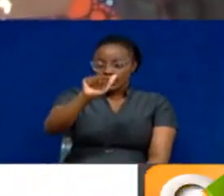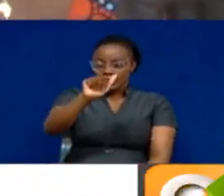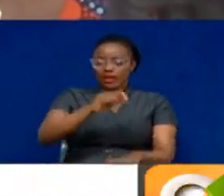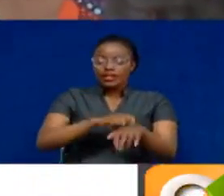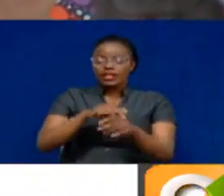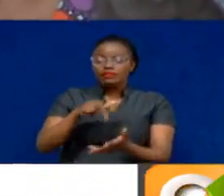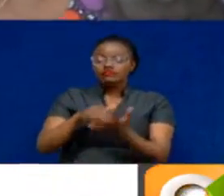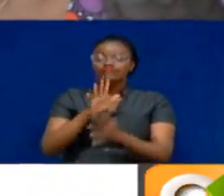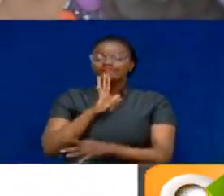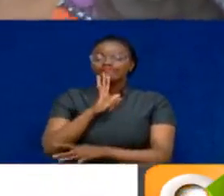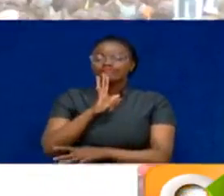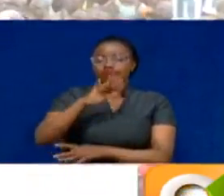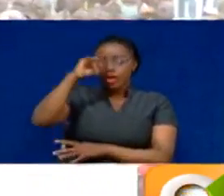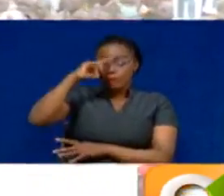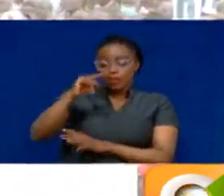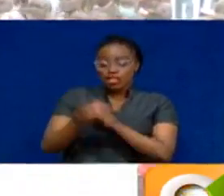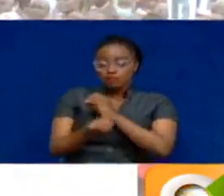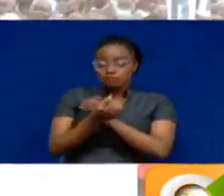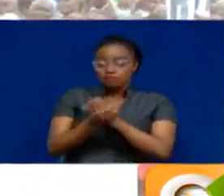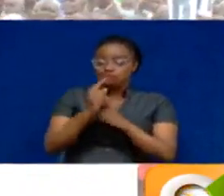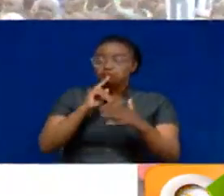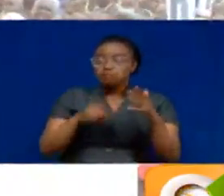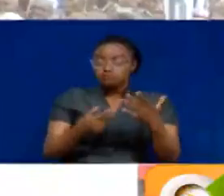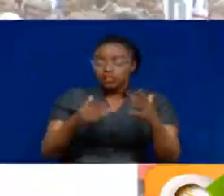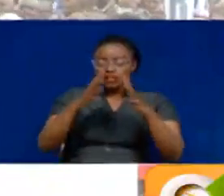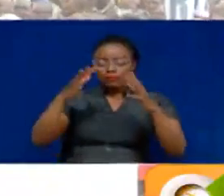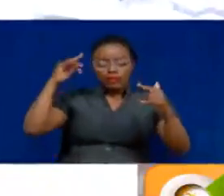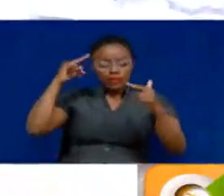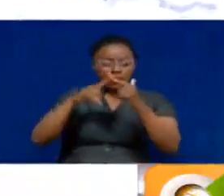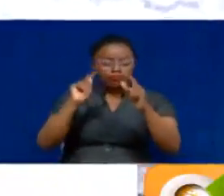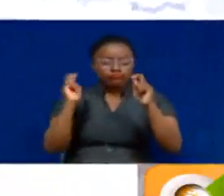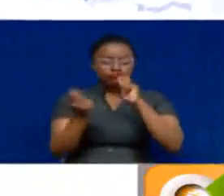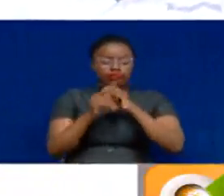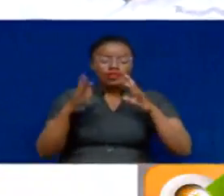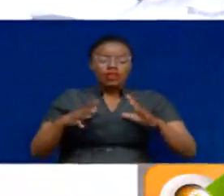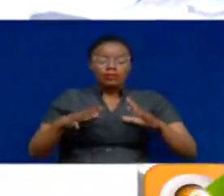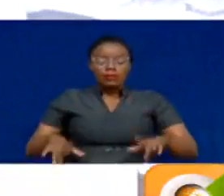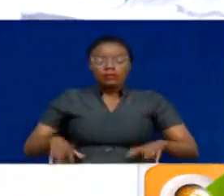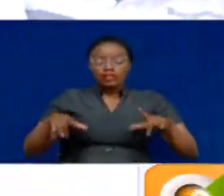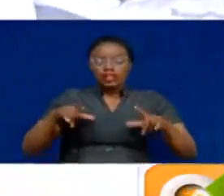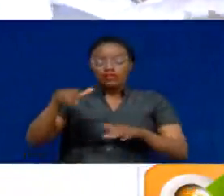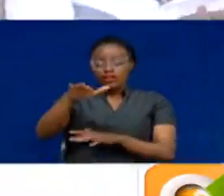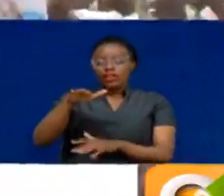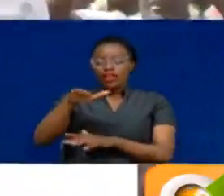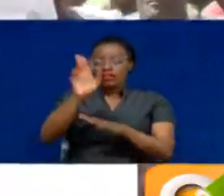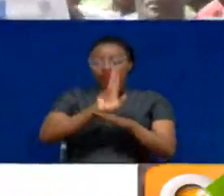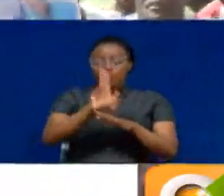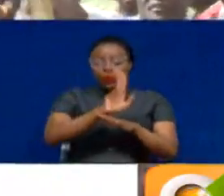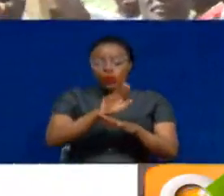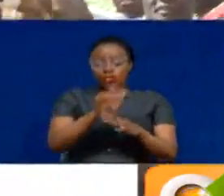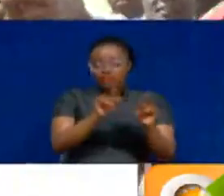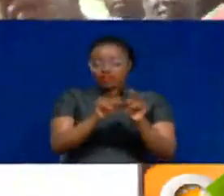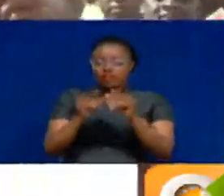Alipopanda jukwani, Natembeya aliuza sera zake akisema kuwa ni ya kuni kubadilisha maisha ya wakazi wa kaunti ya Trans Nzoia, akitumia vigezo